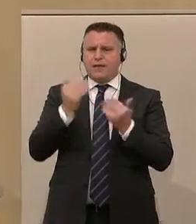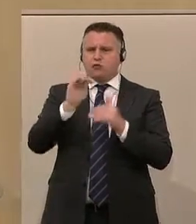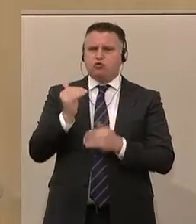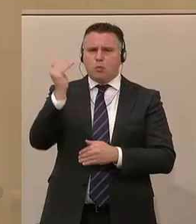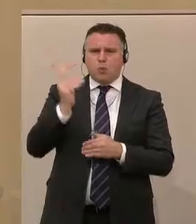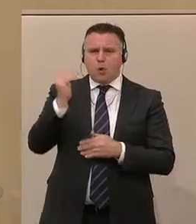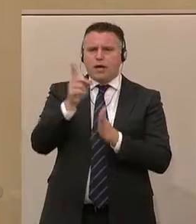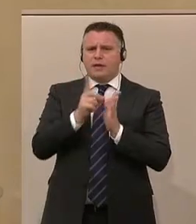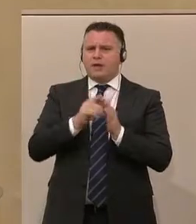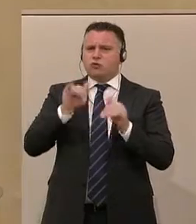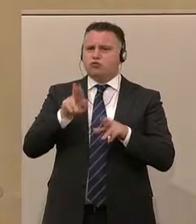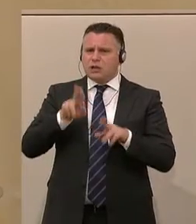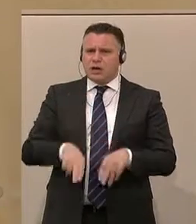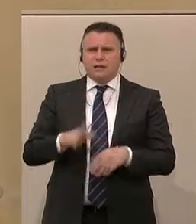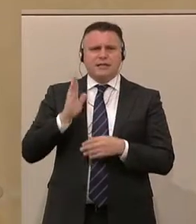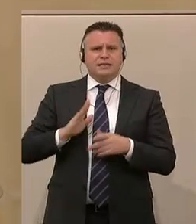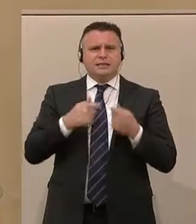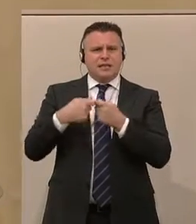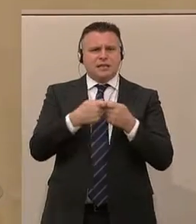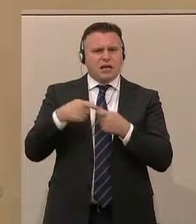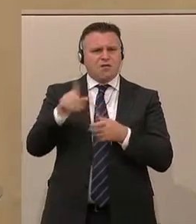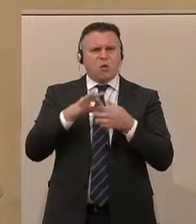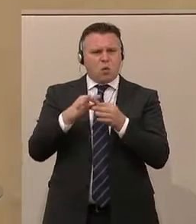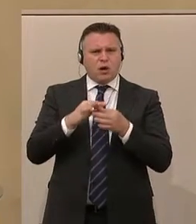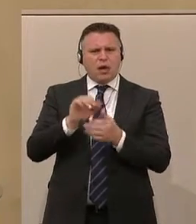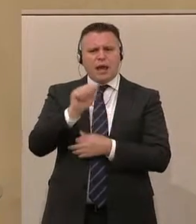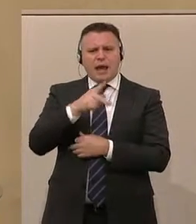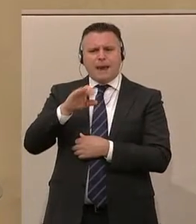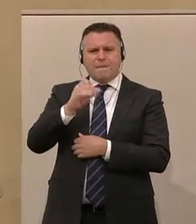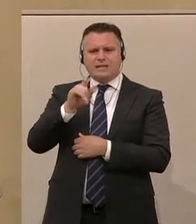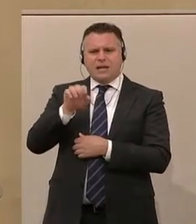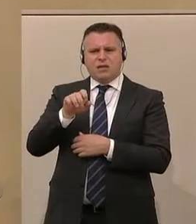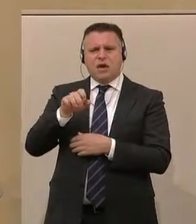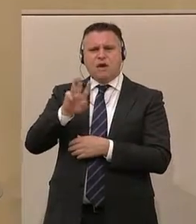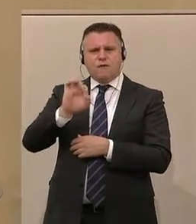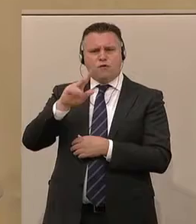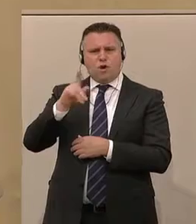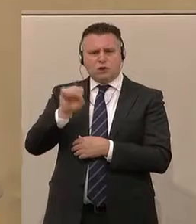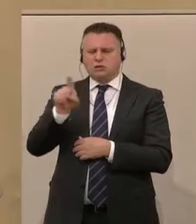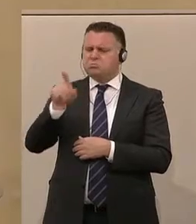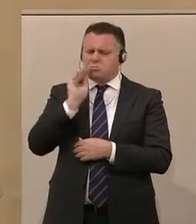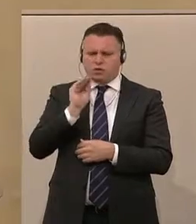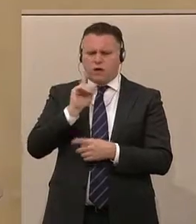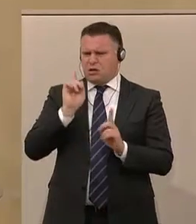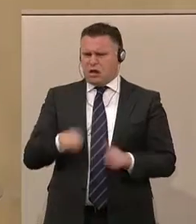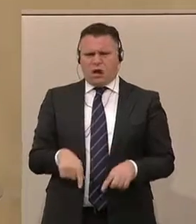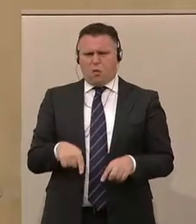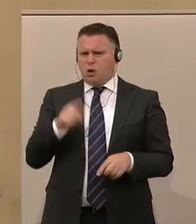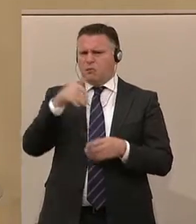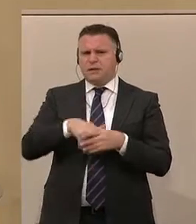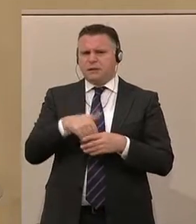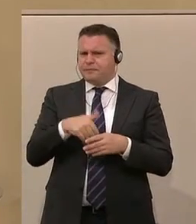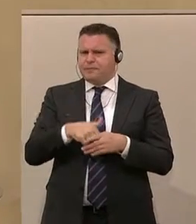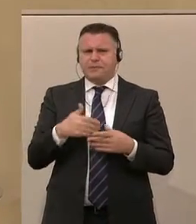des Datenschutzrats, zivilgesellschaftlicher Organisationen wie Epicenter Works, die gar nicht oder nur teilweise in sehr geringem